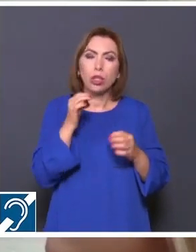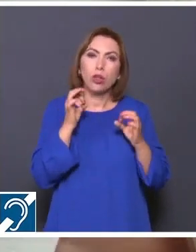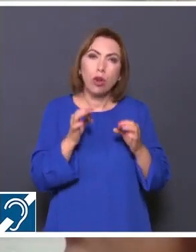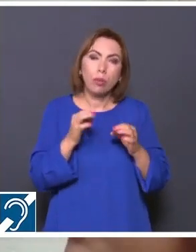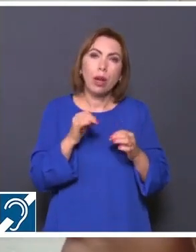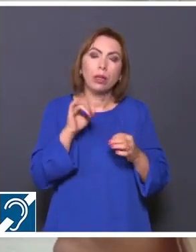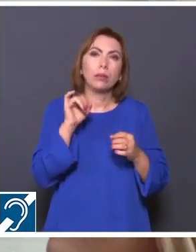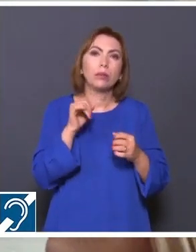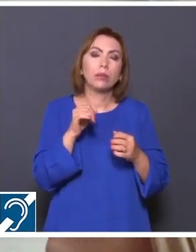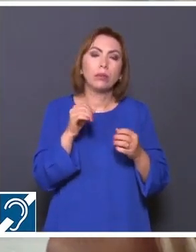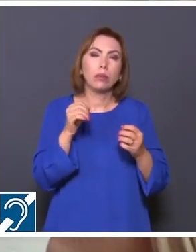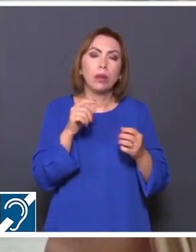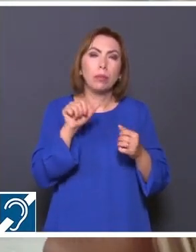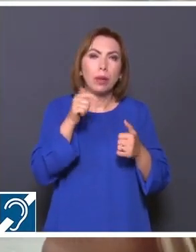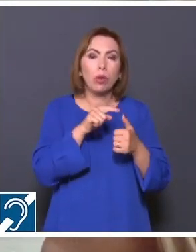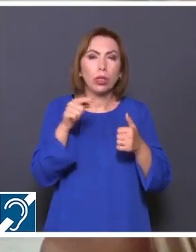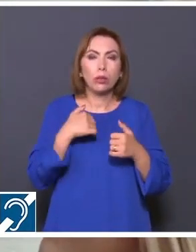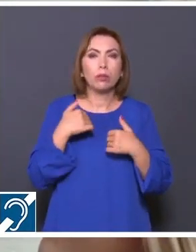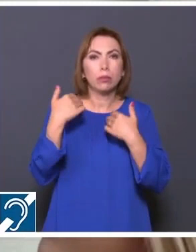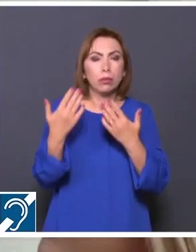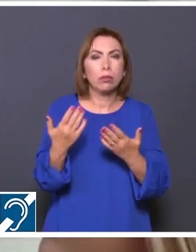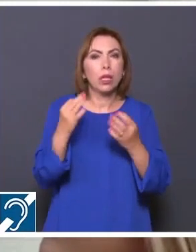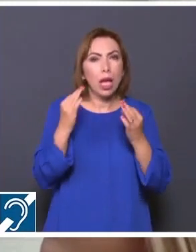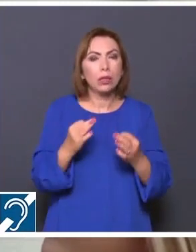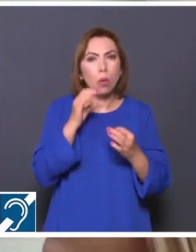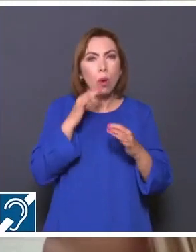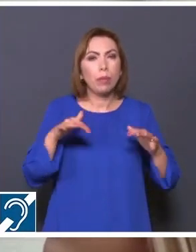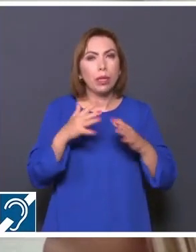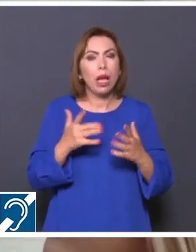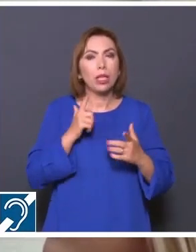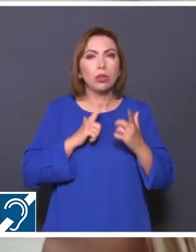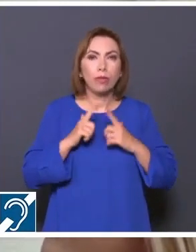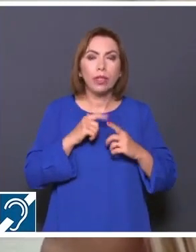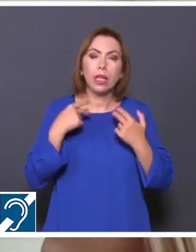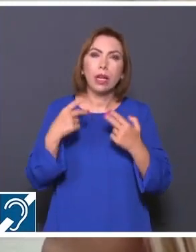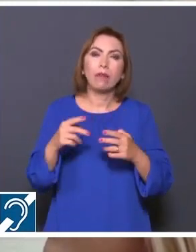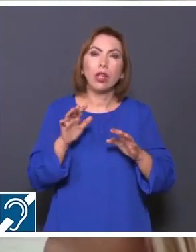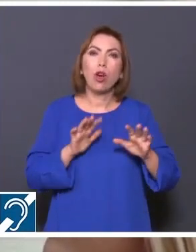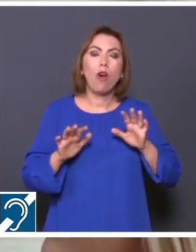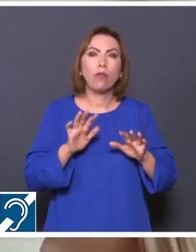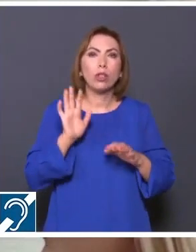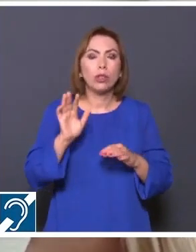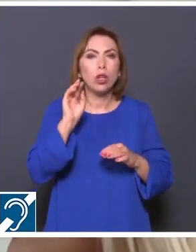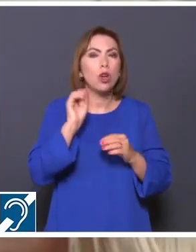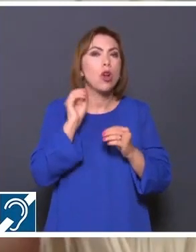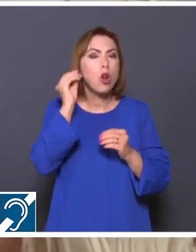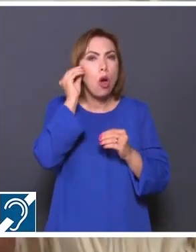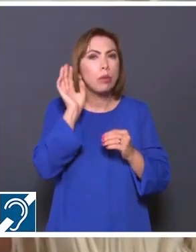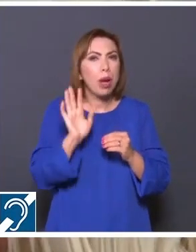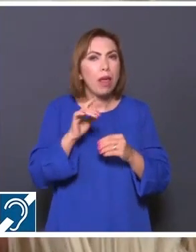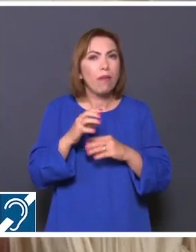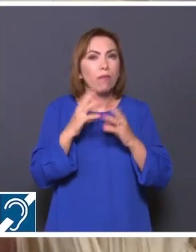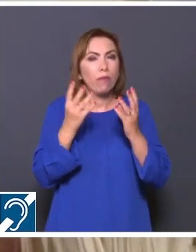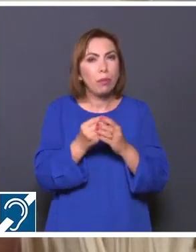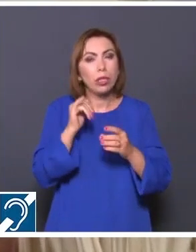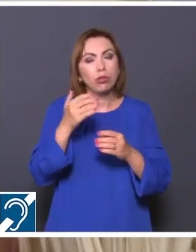primul rând să le asigurăm oamenilor care sunt în suferință revenirea în confortul lor normali al familiilor și